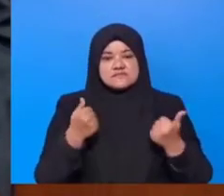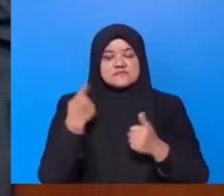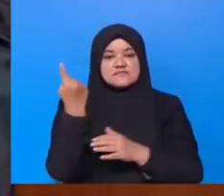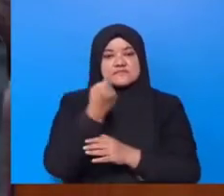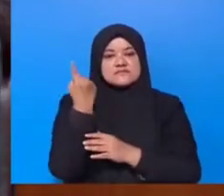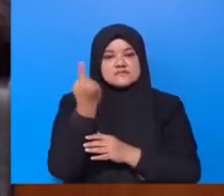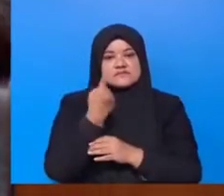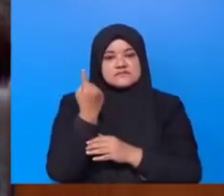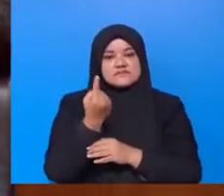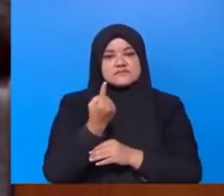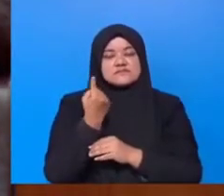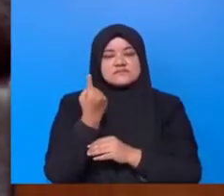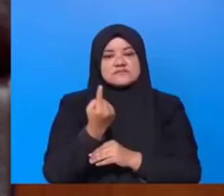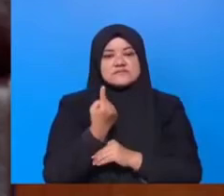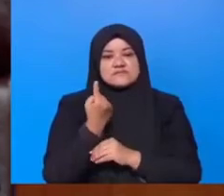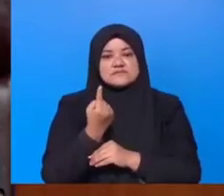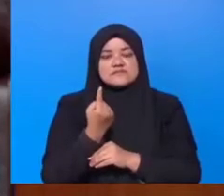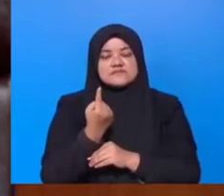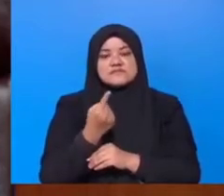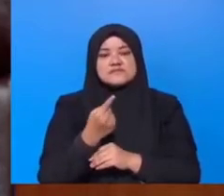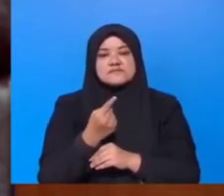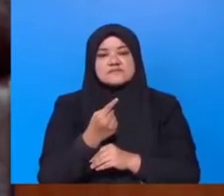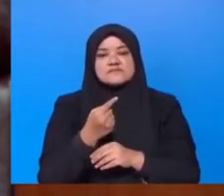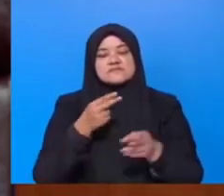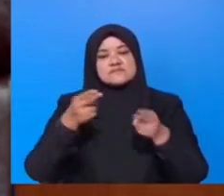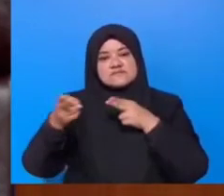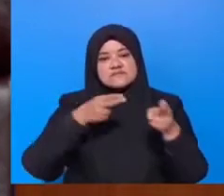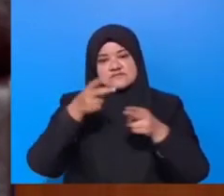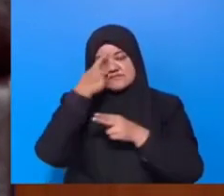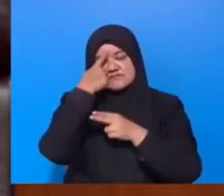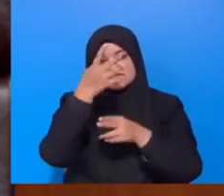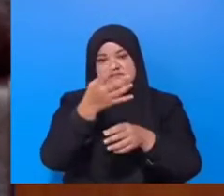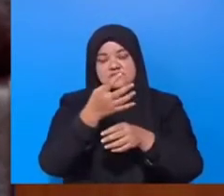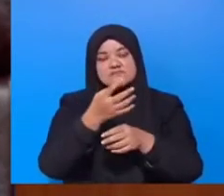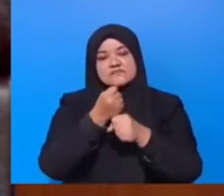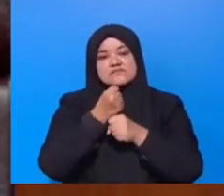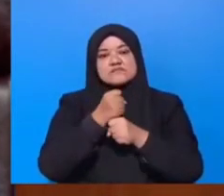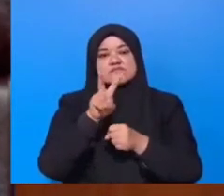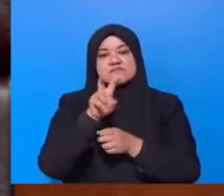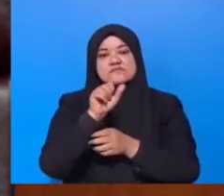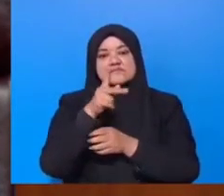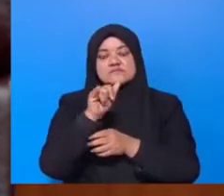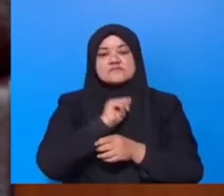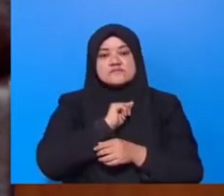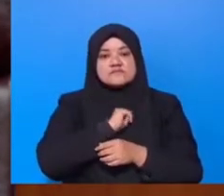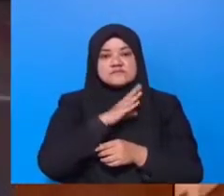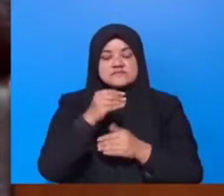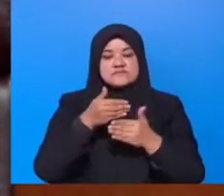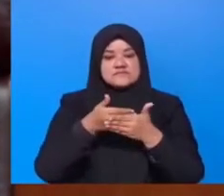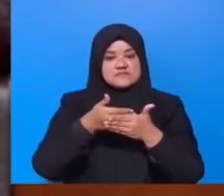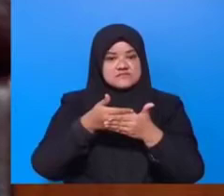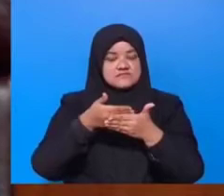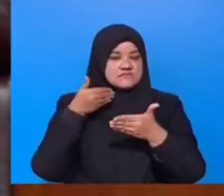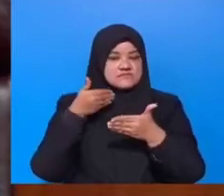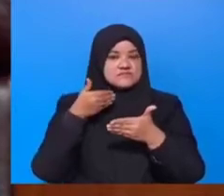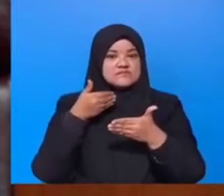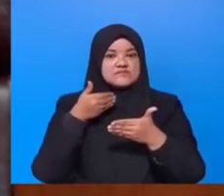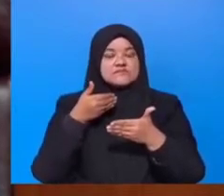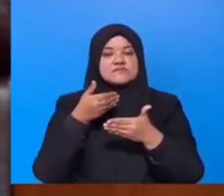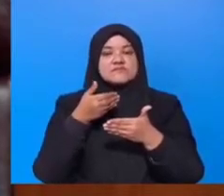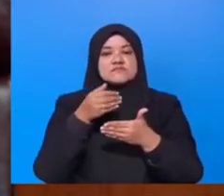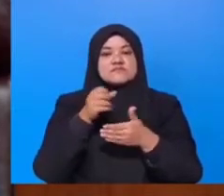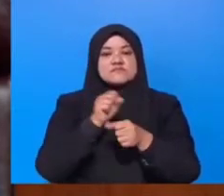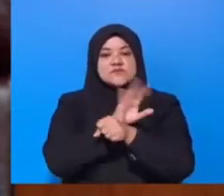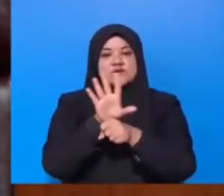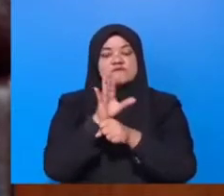Wow sentiasa palmetto buswa untuk mendapat bakso sendiri dan dan selama ini pun masa